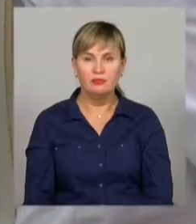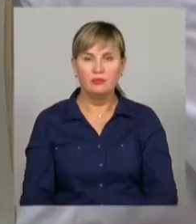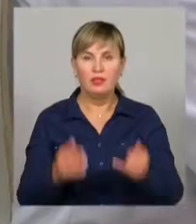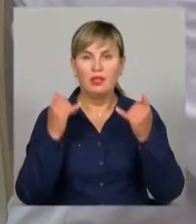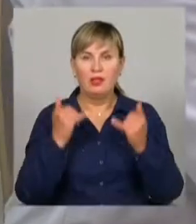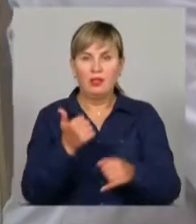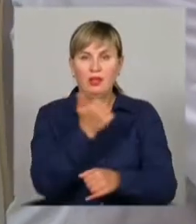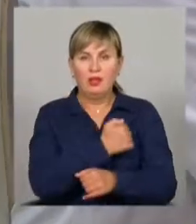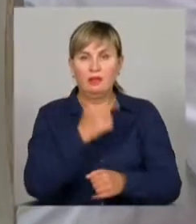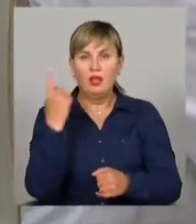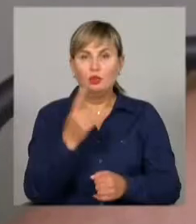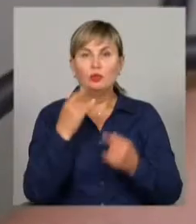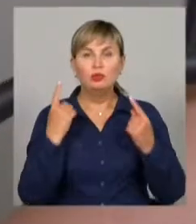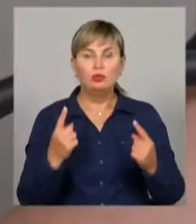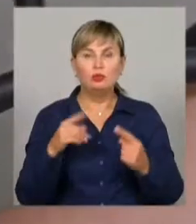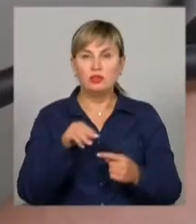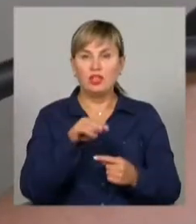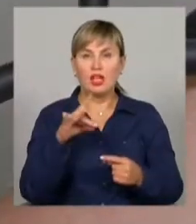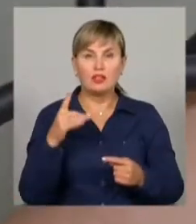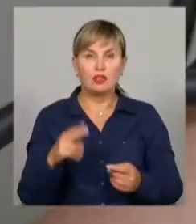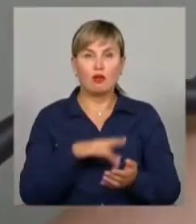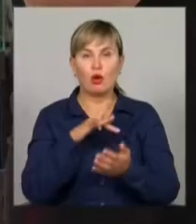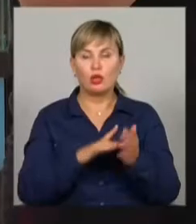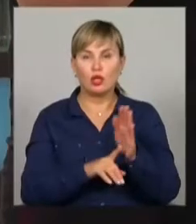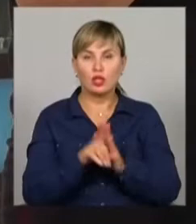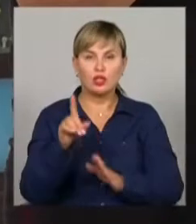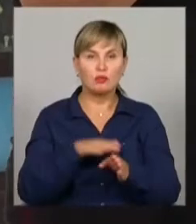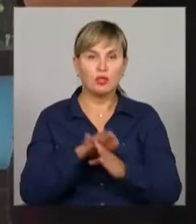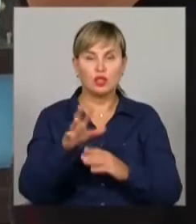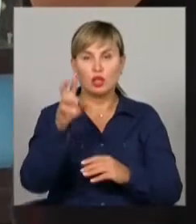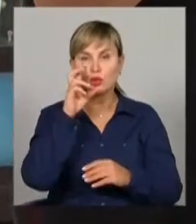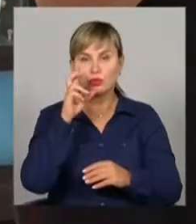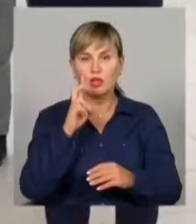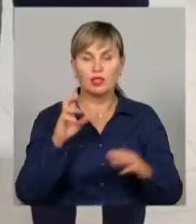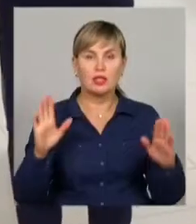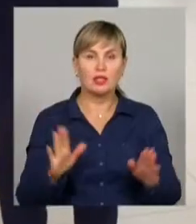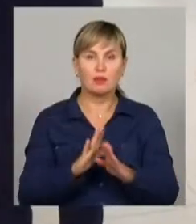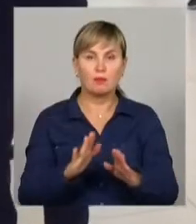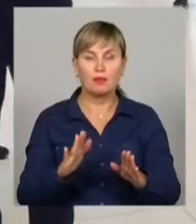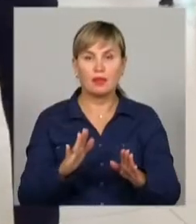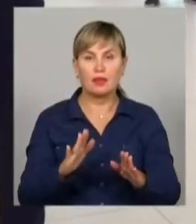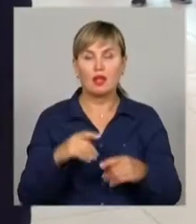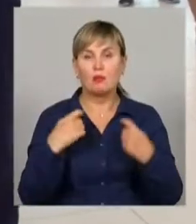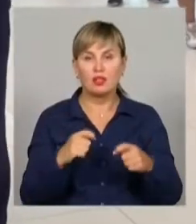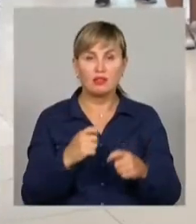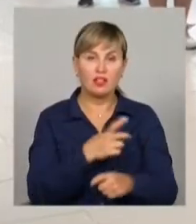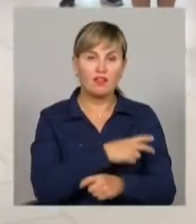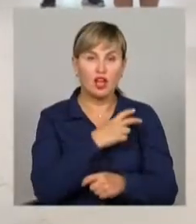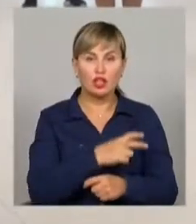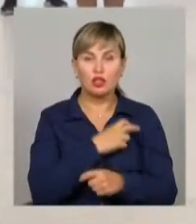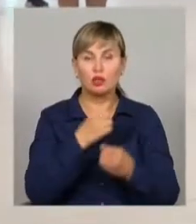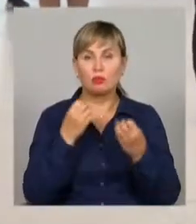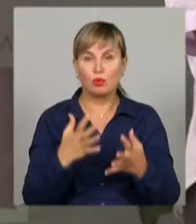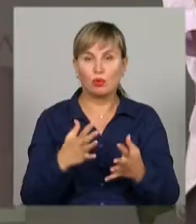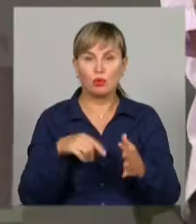Сегодня вакцинация в одном из крупных торговых центров города началась с исполнения государственного гимна. Продавцы, врачи и просто прохожие ровно в час